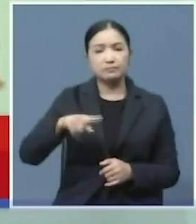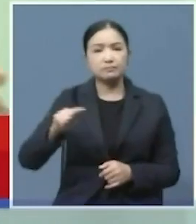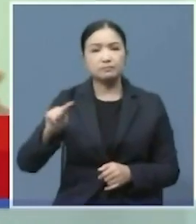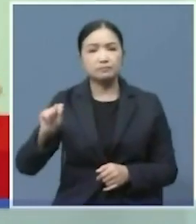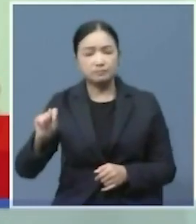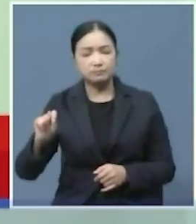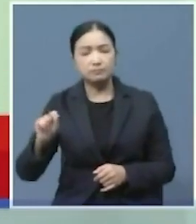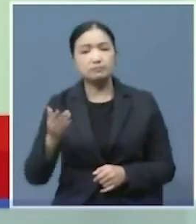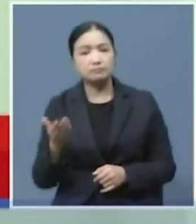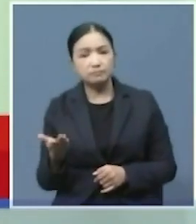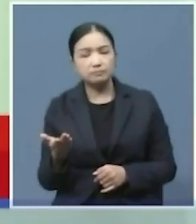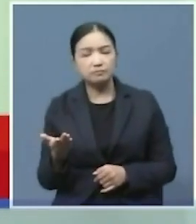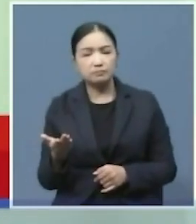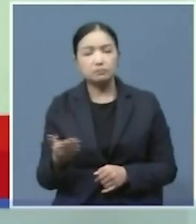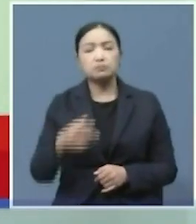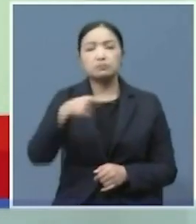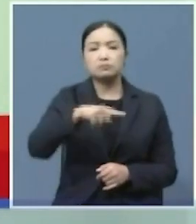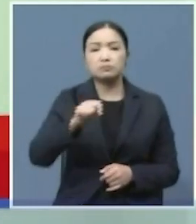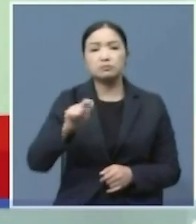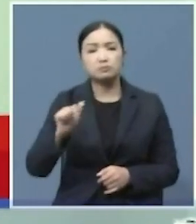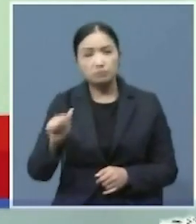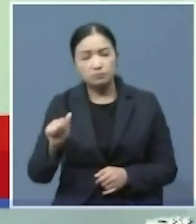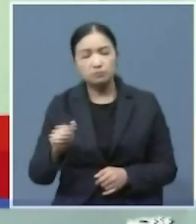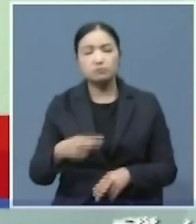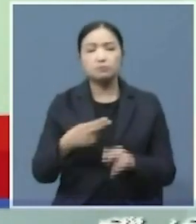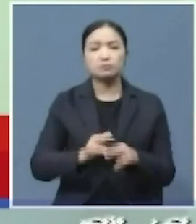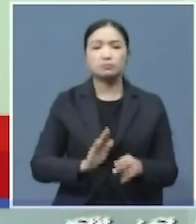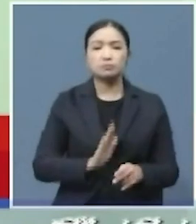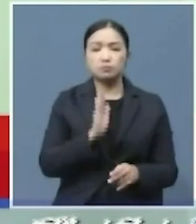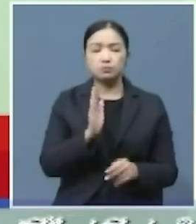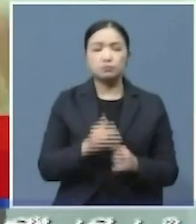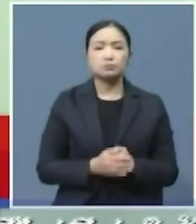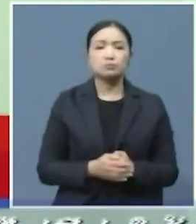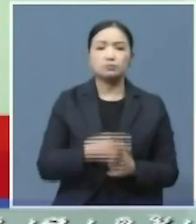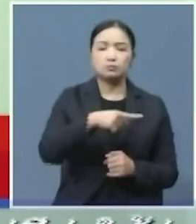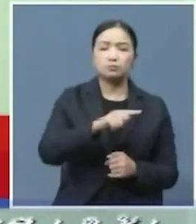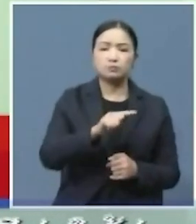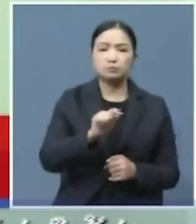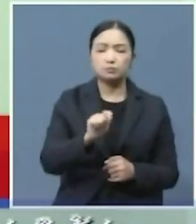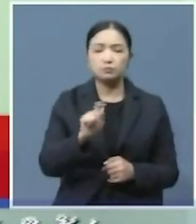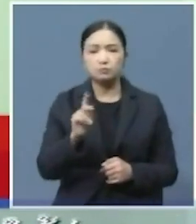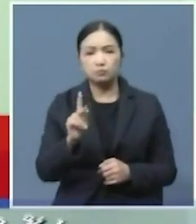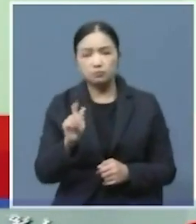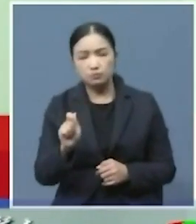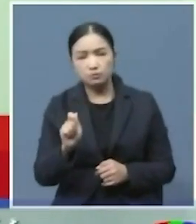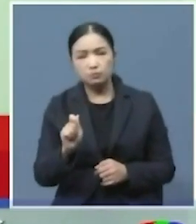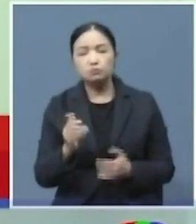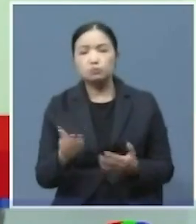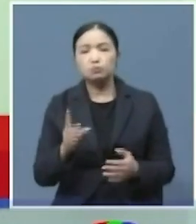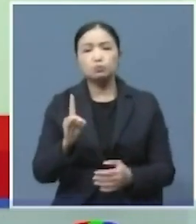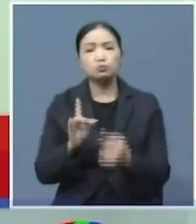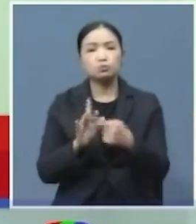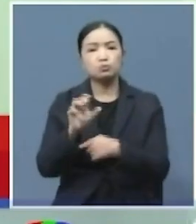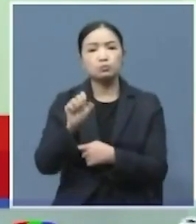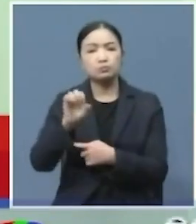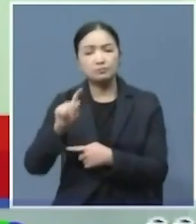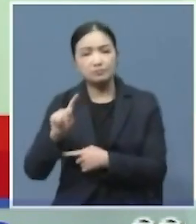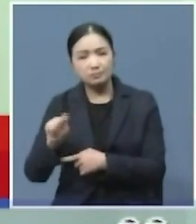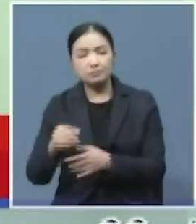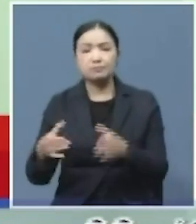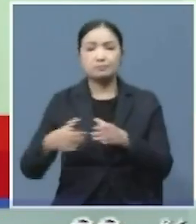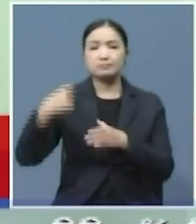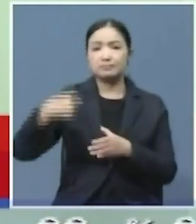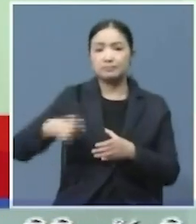ธีระโรจนพงษ์นะพันตำรวจเอกภาคภูมิพิศมัยพันตำรวจเอกดุสิตพรหมศิลป์แล้วก็ยังมีทีมทนายความของ